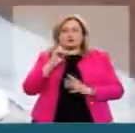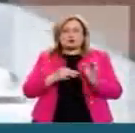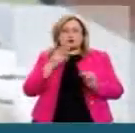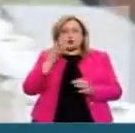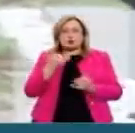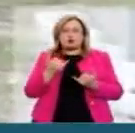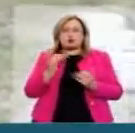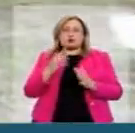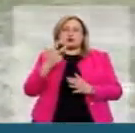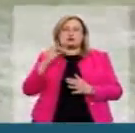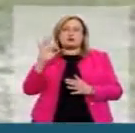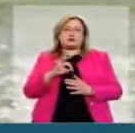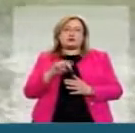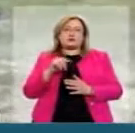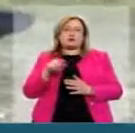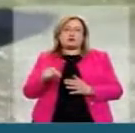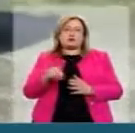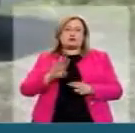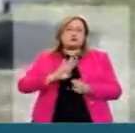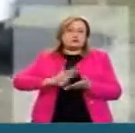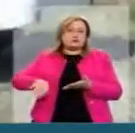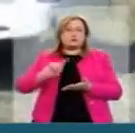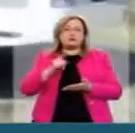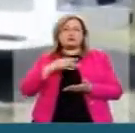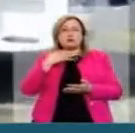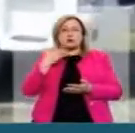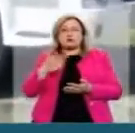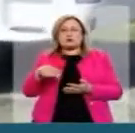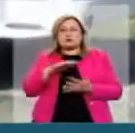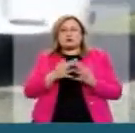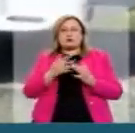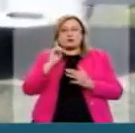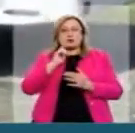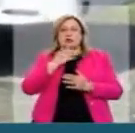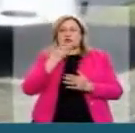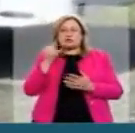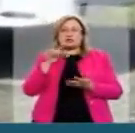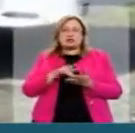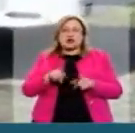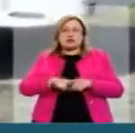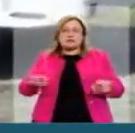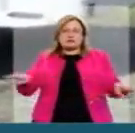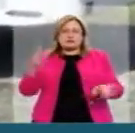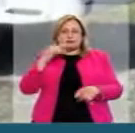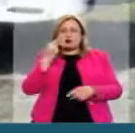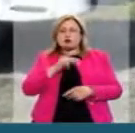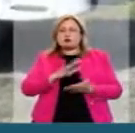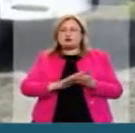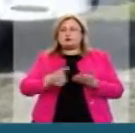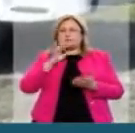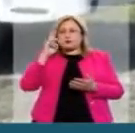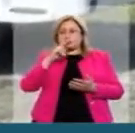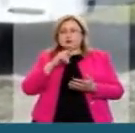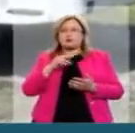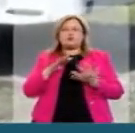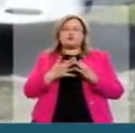ғана кәдеге жарап тұр. Себебі көптеген елді мекендерге әлі орталықтандырылған желі тартылмаған. Ондай ауылдарға таза, сапалы ауыз